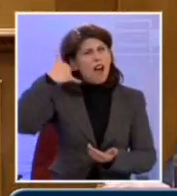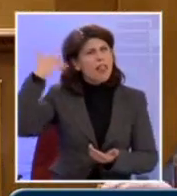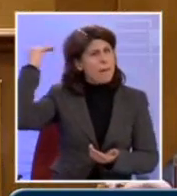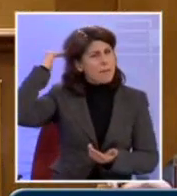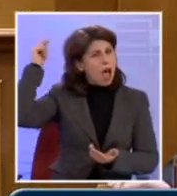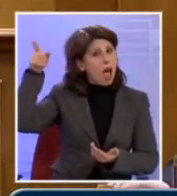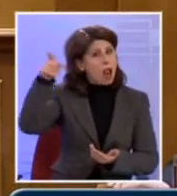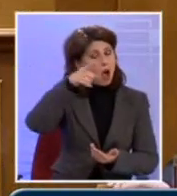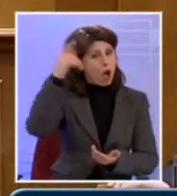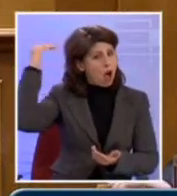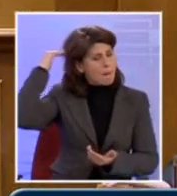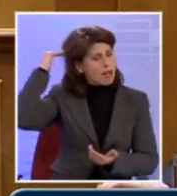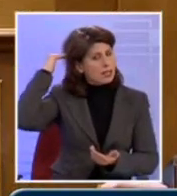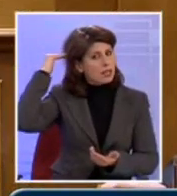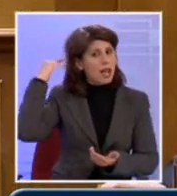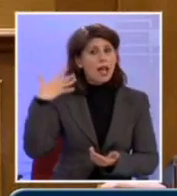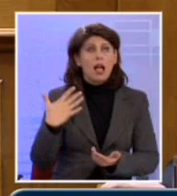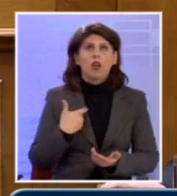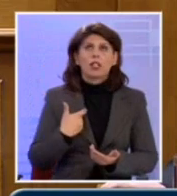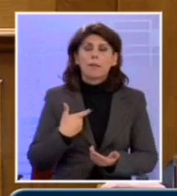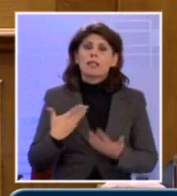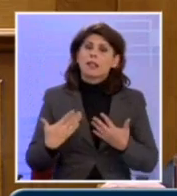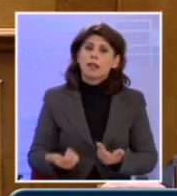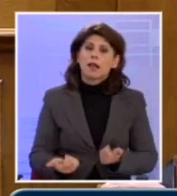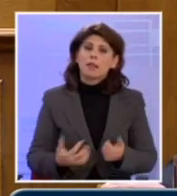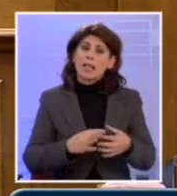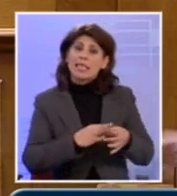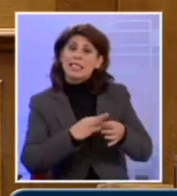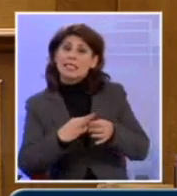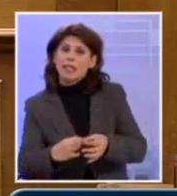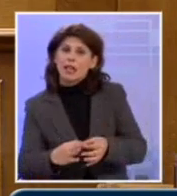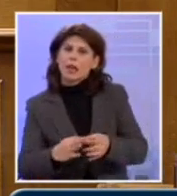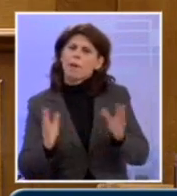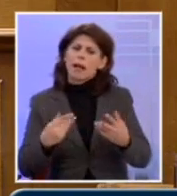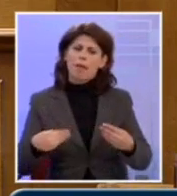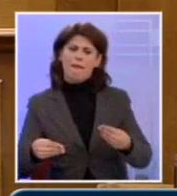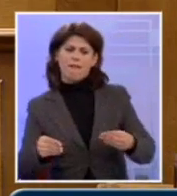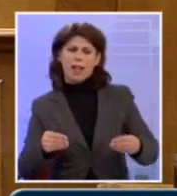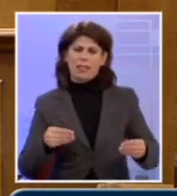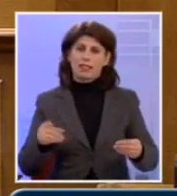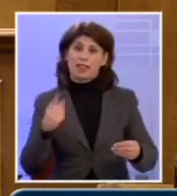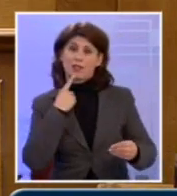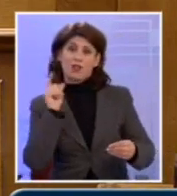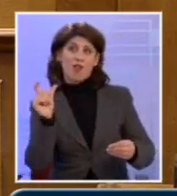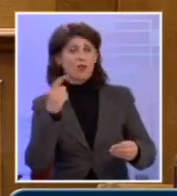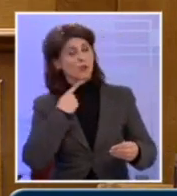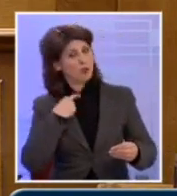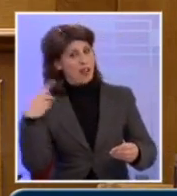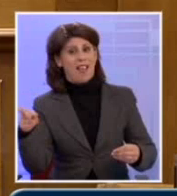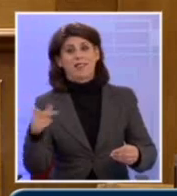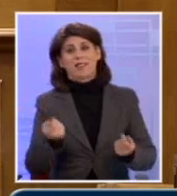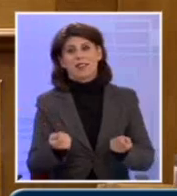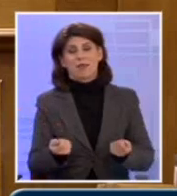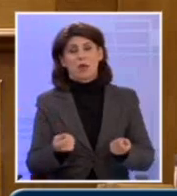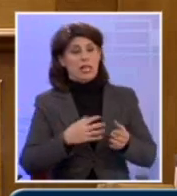είχαν ότι θα ήμασταν η συνέχεια, με κάποια ευελιξία όπως τους αρέσει όλος να λένε,